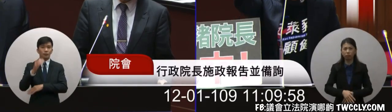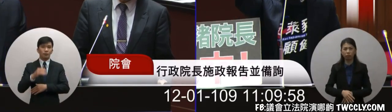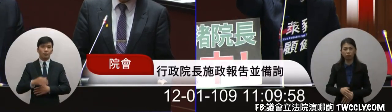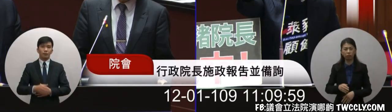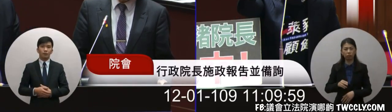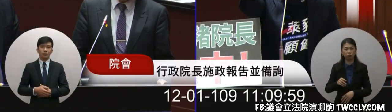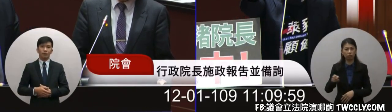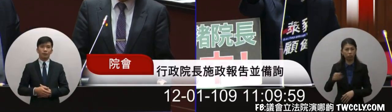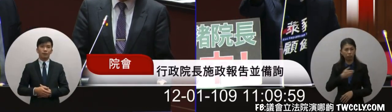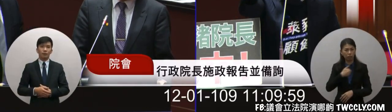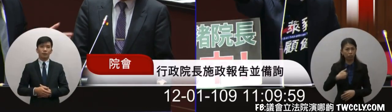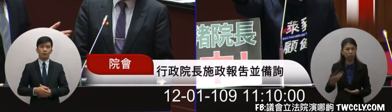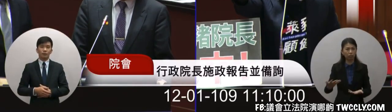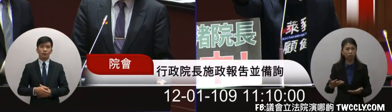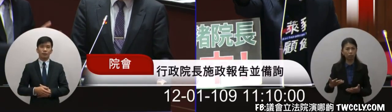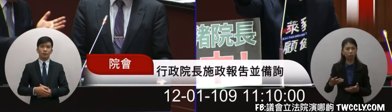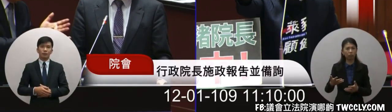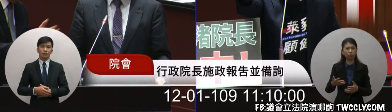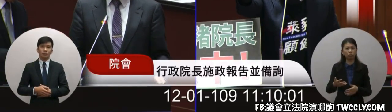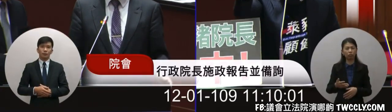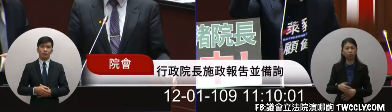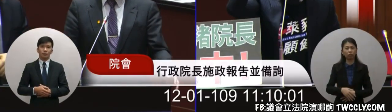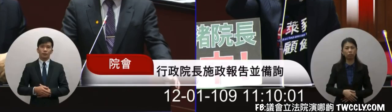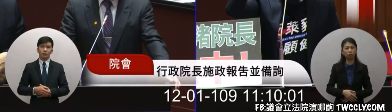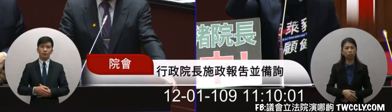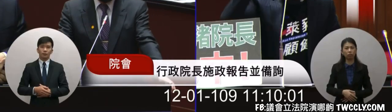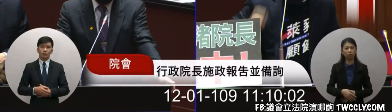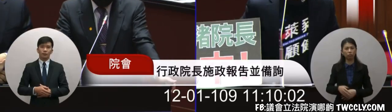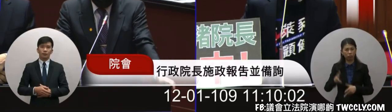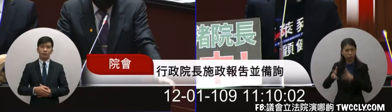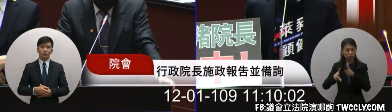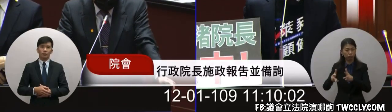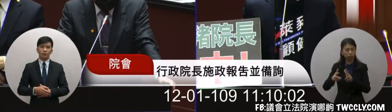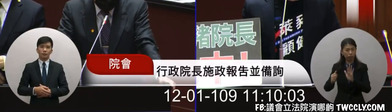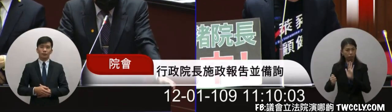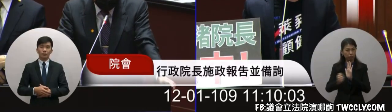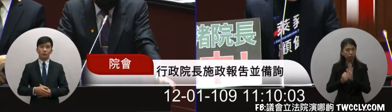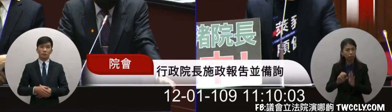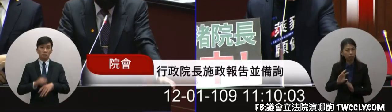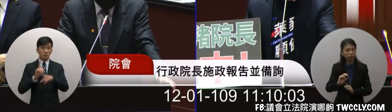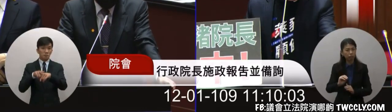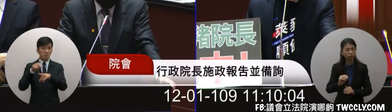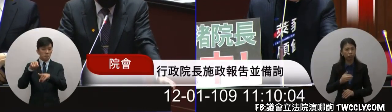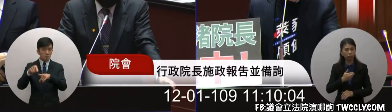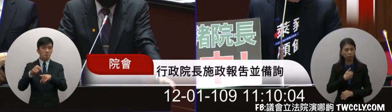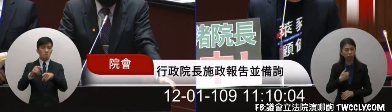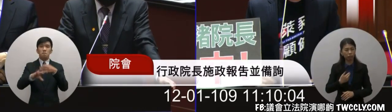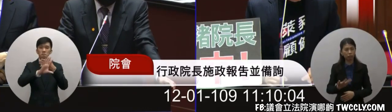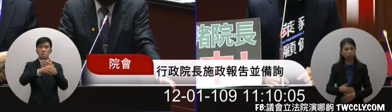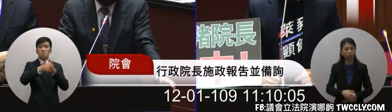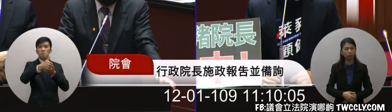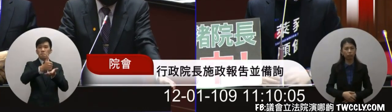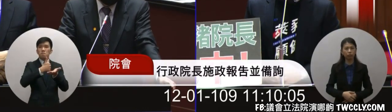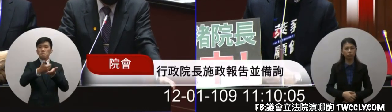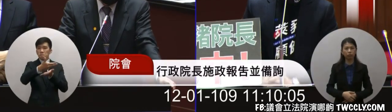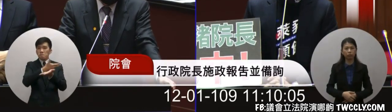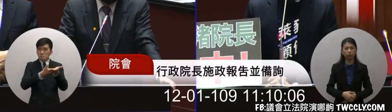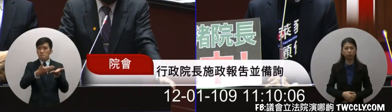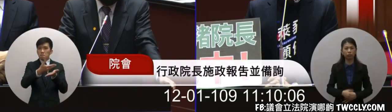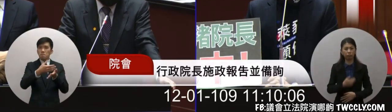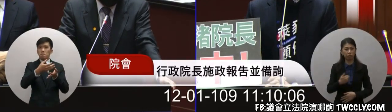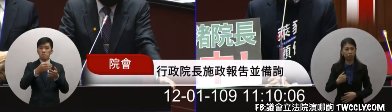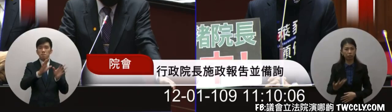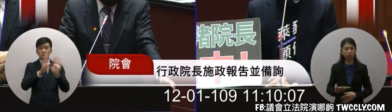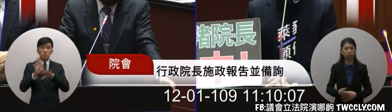不，我只要请教能不能做到，院长还是部长要回答。 在以这样的一个交易行为的思考。 能不能做到？ 进